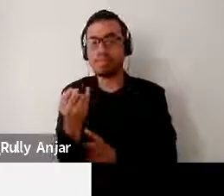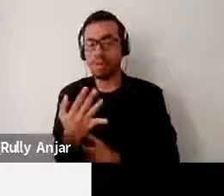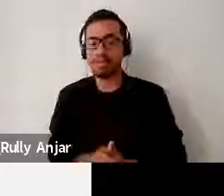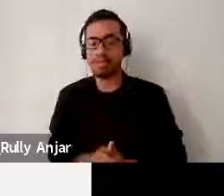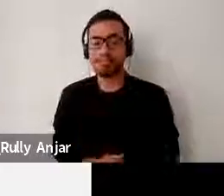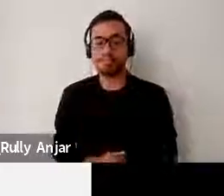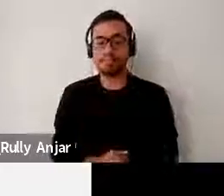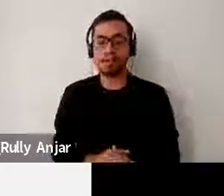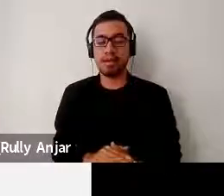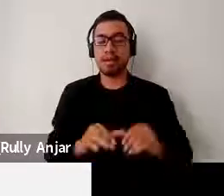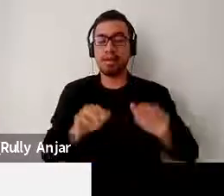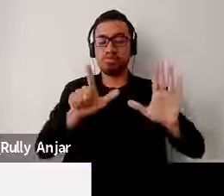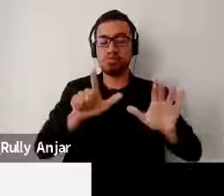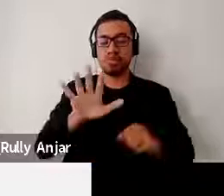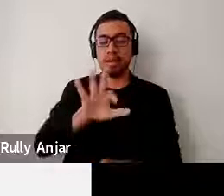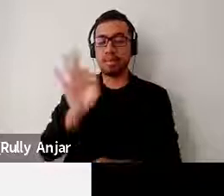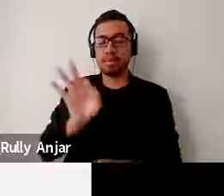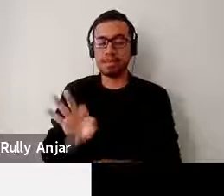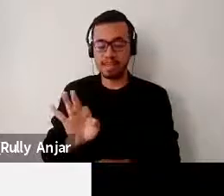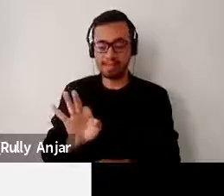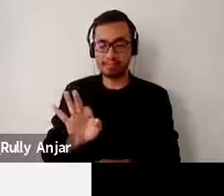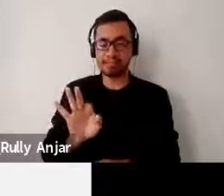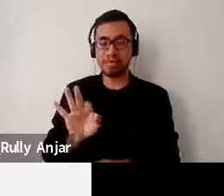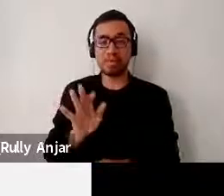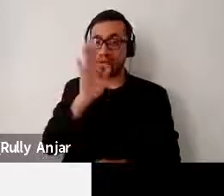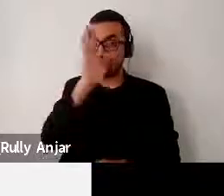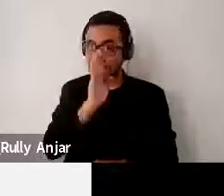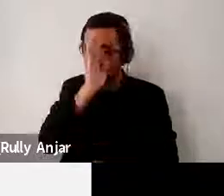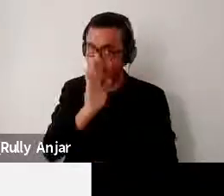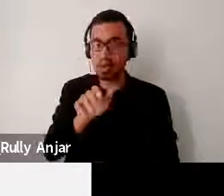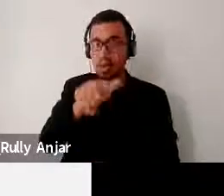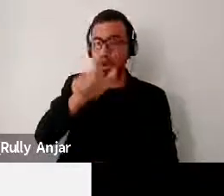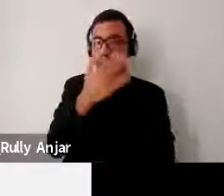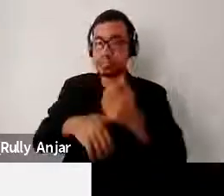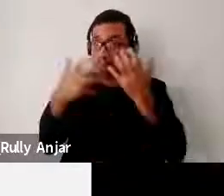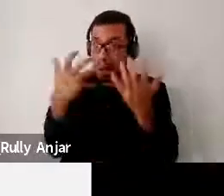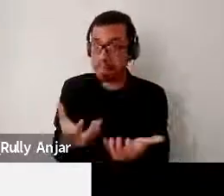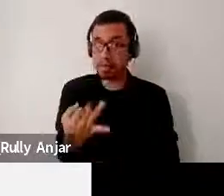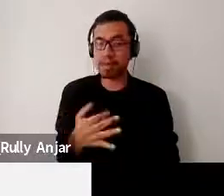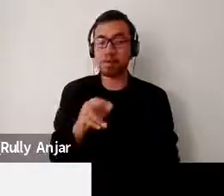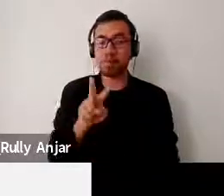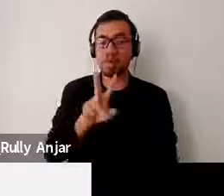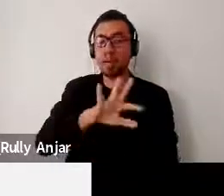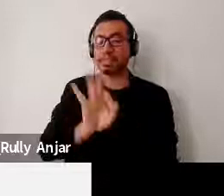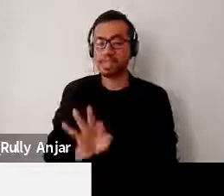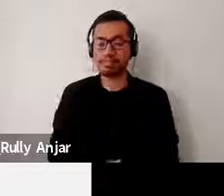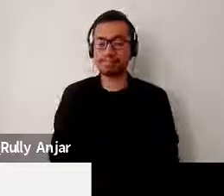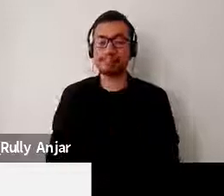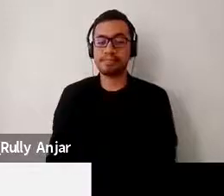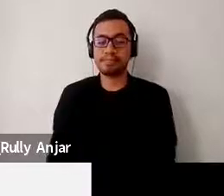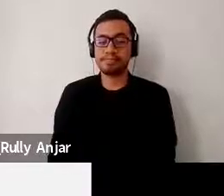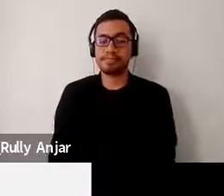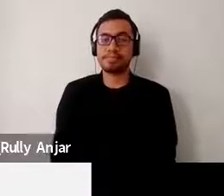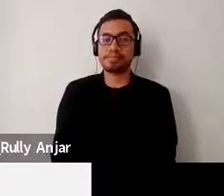75% kondisi disabilitas yang dialami sedang, sedangkan yang berat itu sekitar 25%.